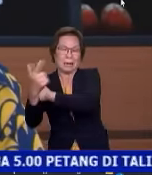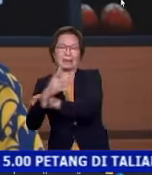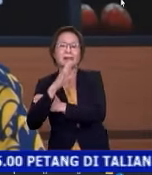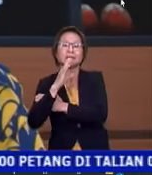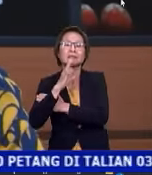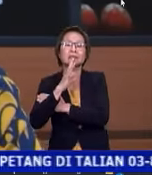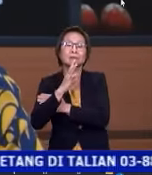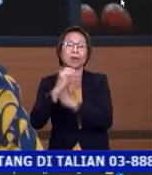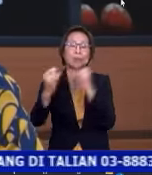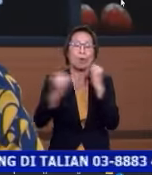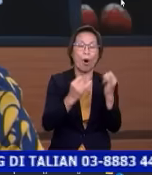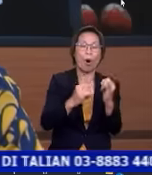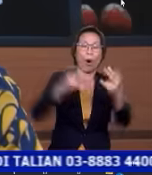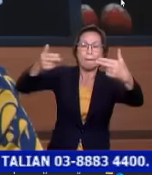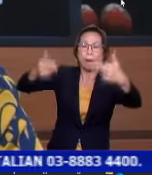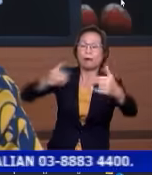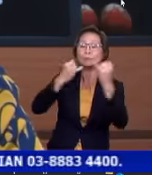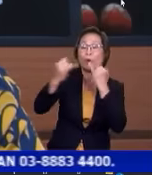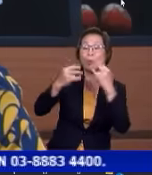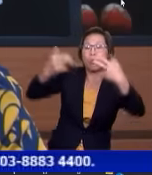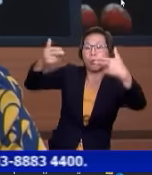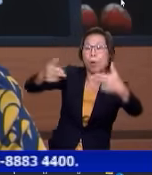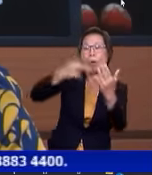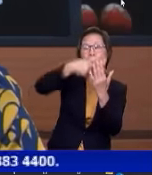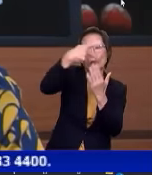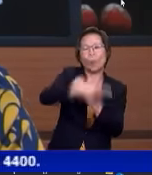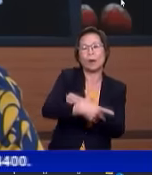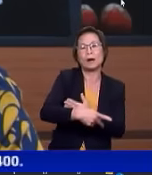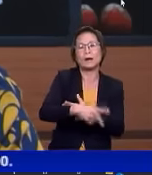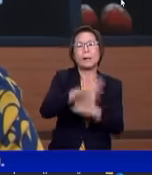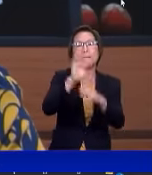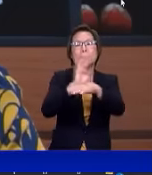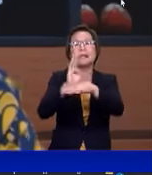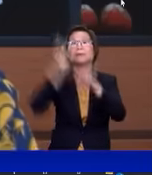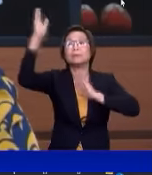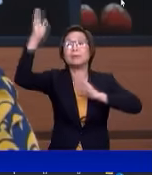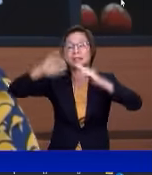ketika ditemubual secara maya menerusi program BIS Malaysia.